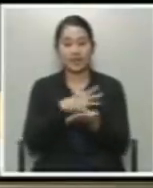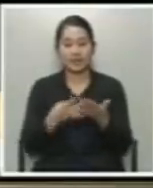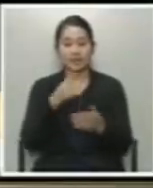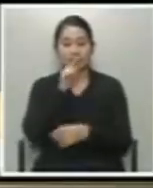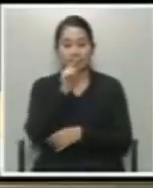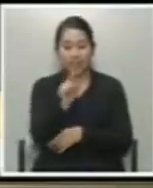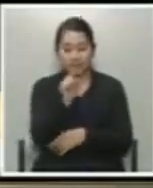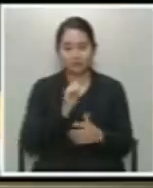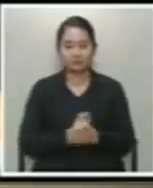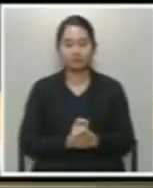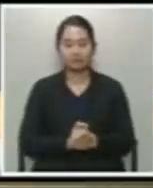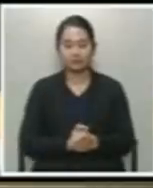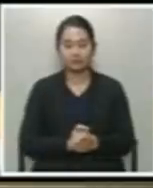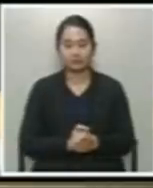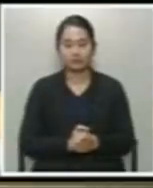ามว่